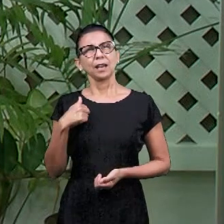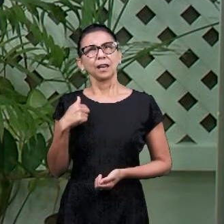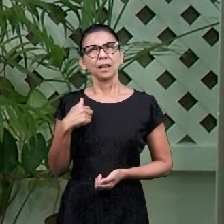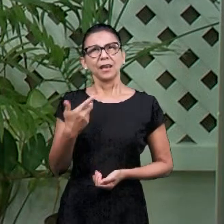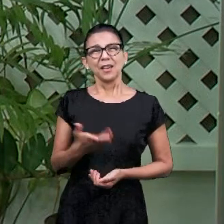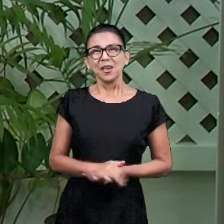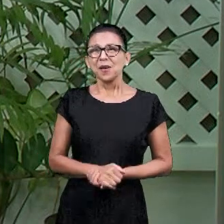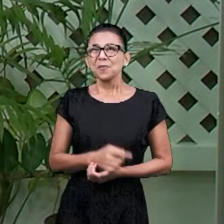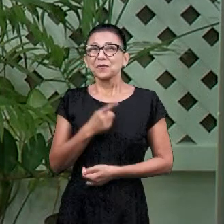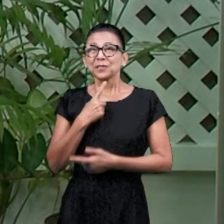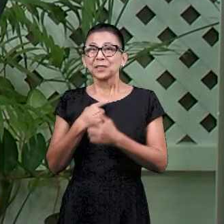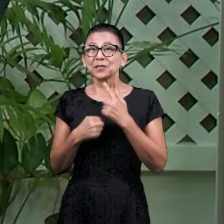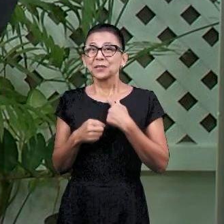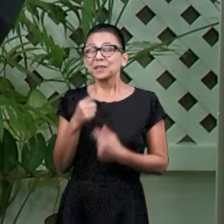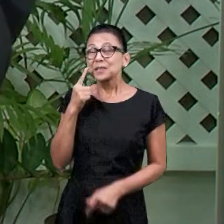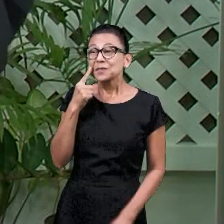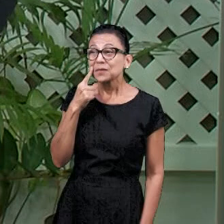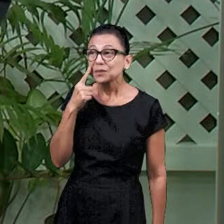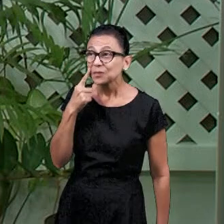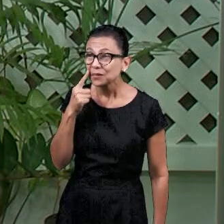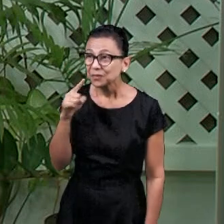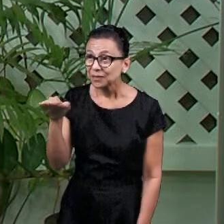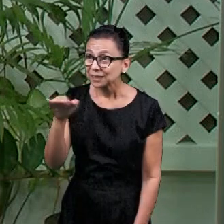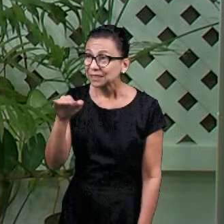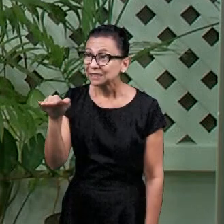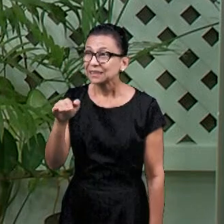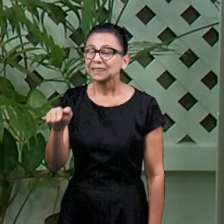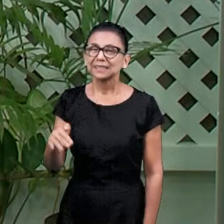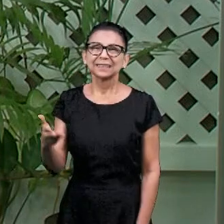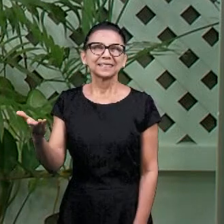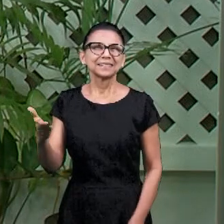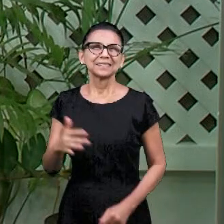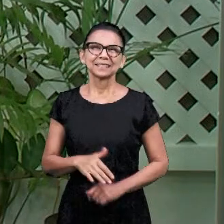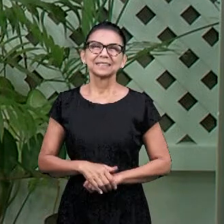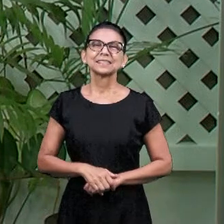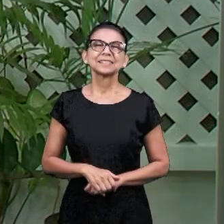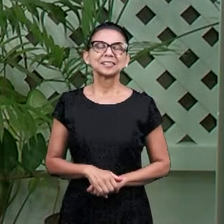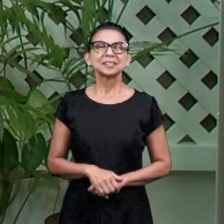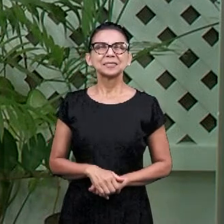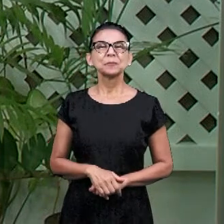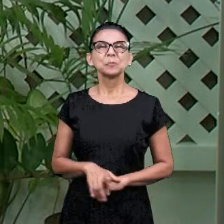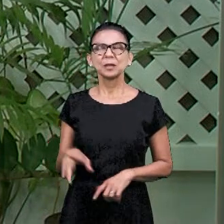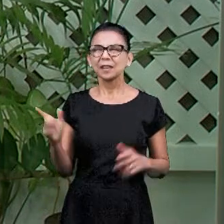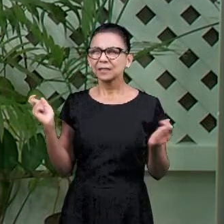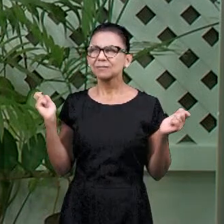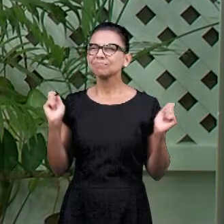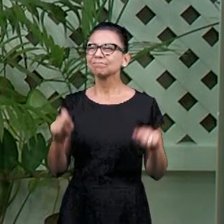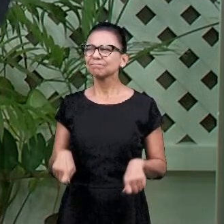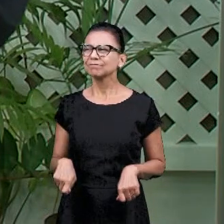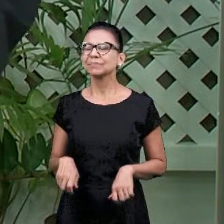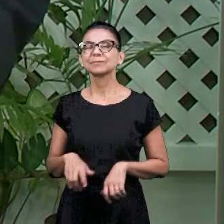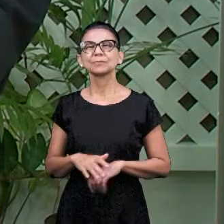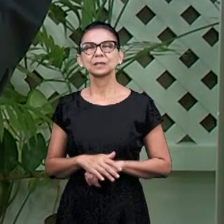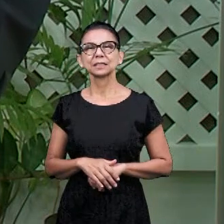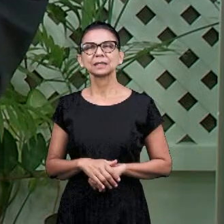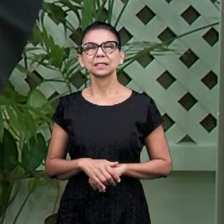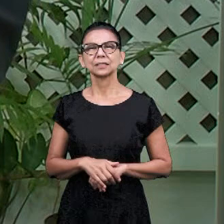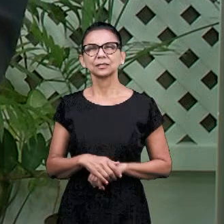fini ici, je suis un peu triste parce que je voulais voir plus les enfants. Parce qu'elles ont une